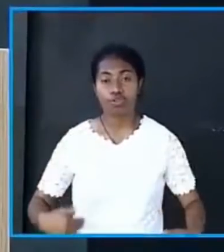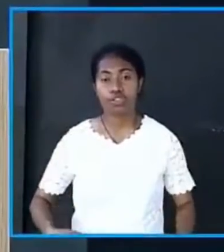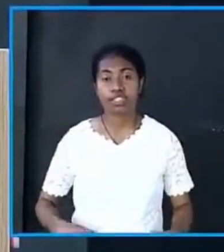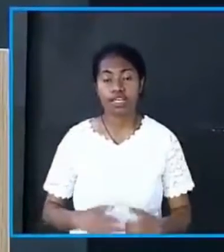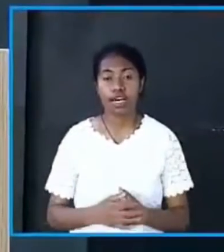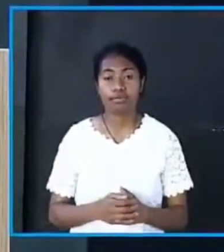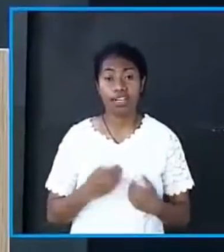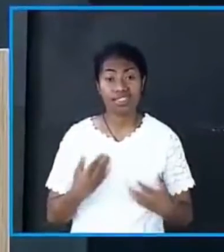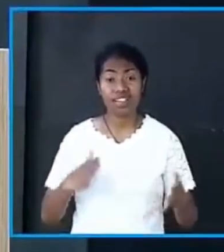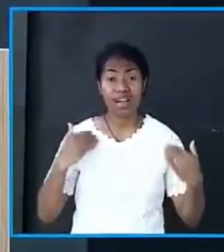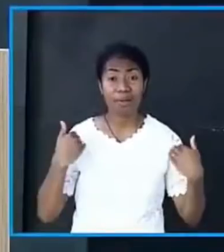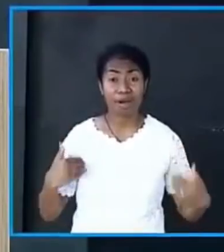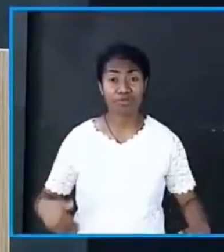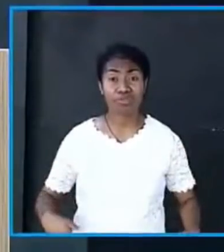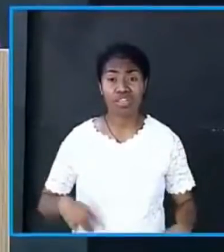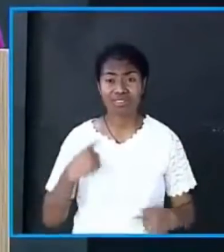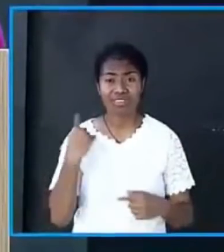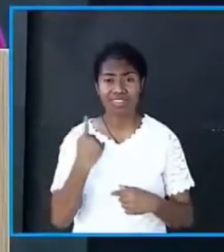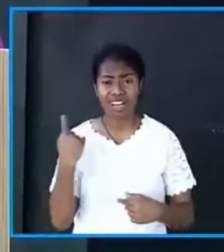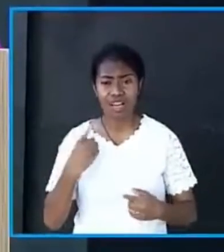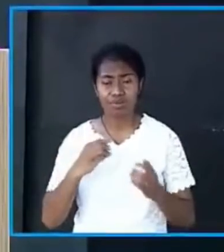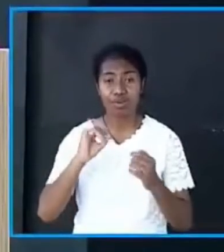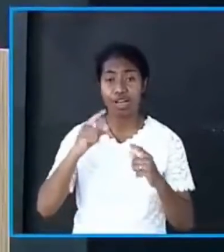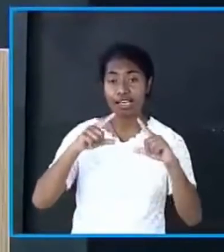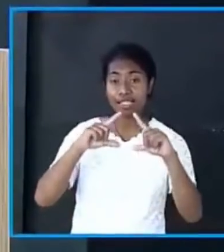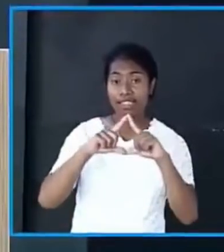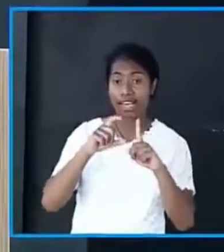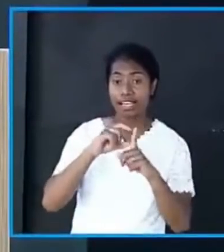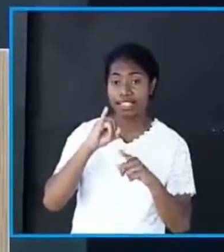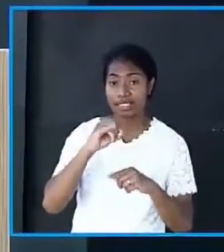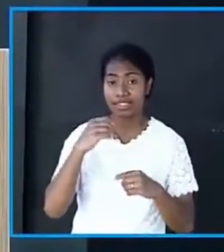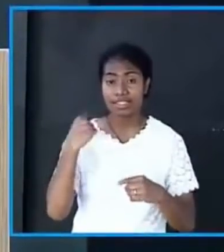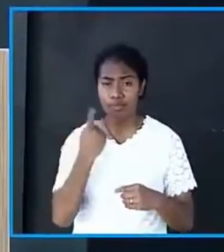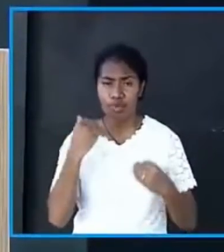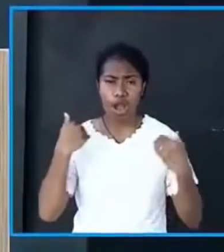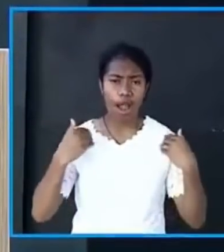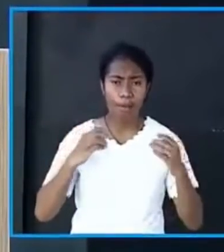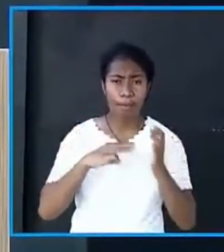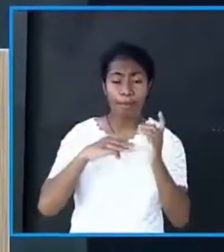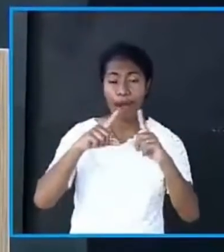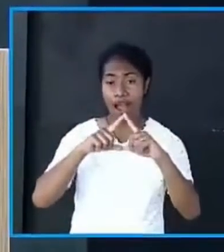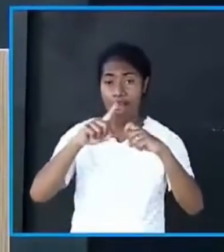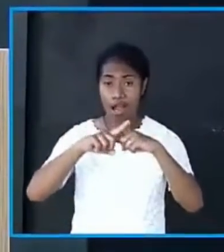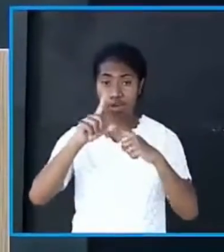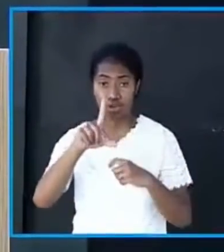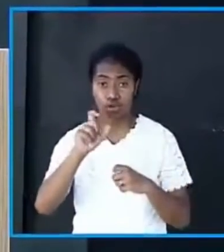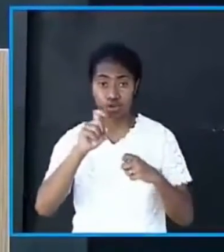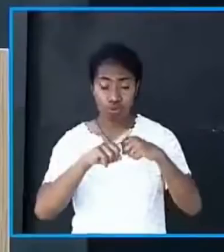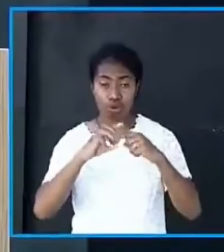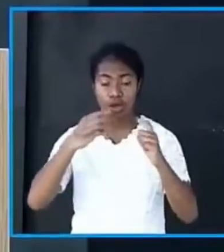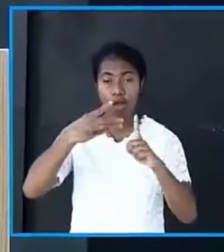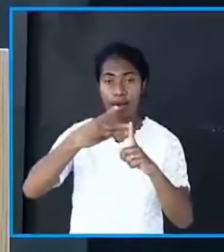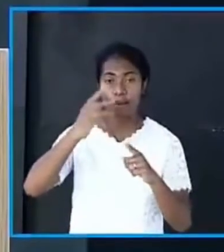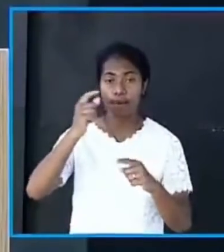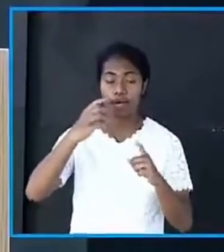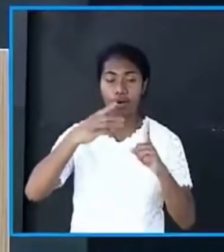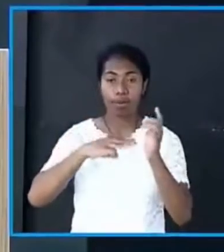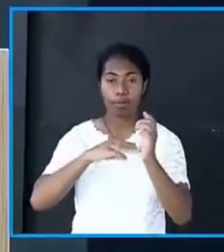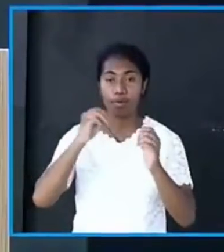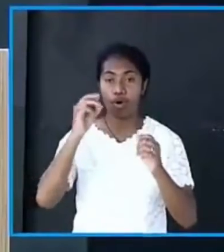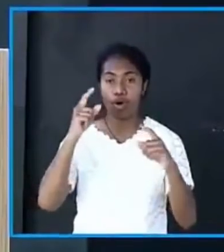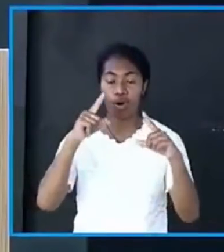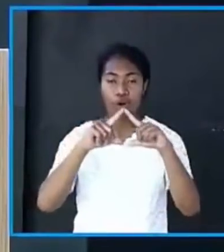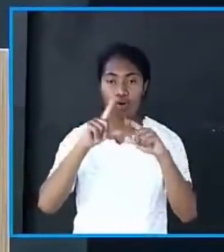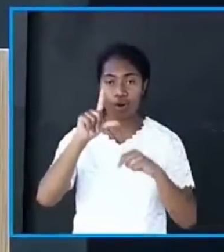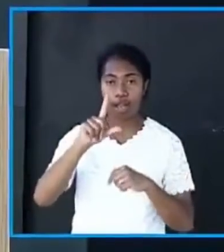singa manusia lalu menjadi makluk bermoral karena Manusia adalah makhluk